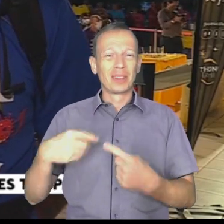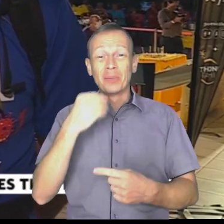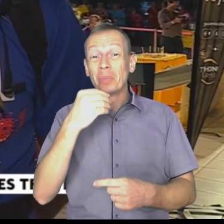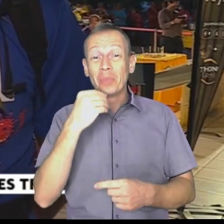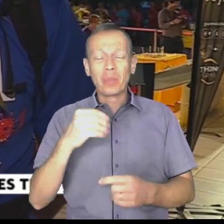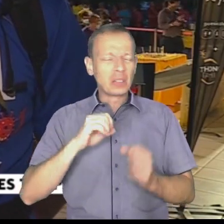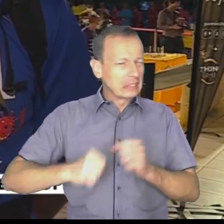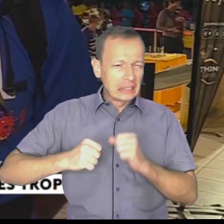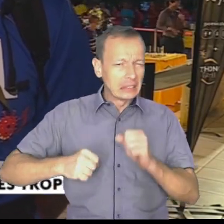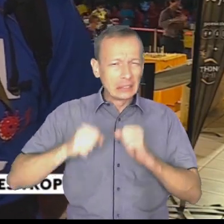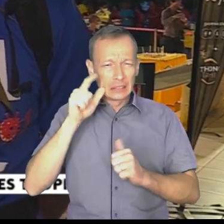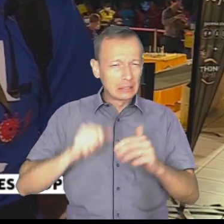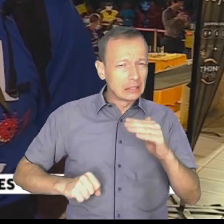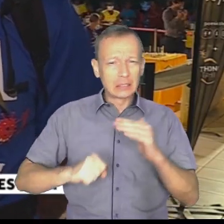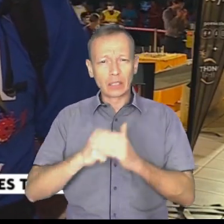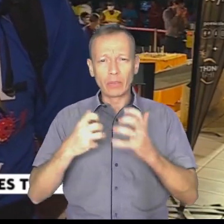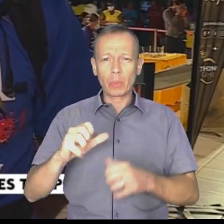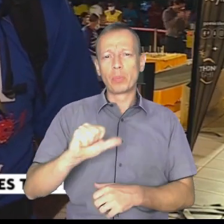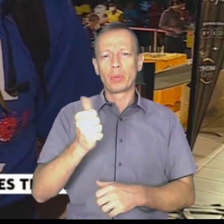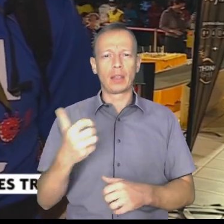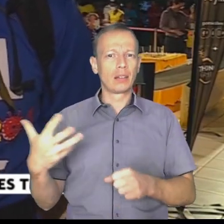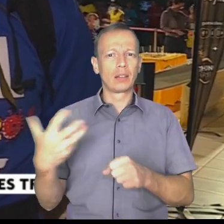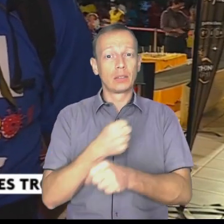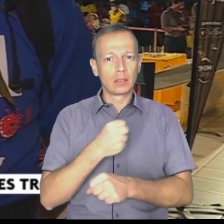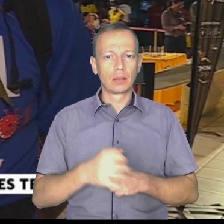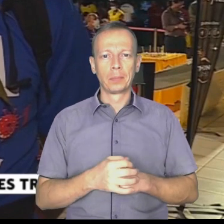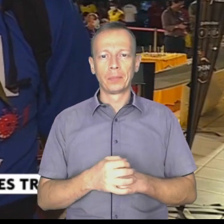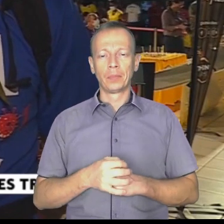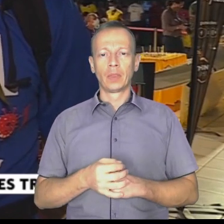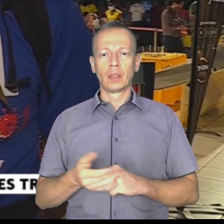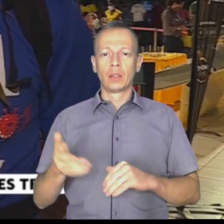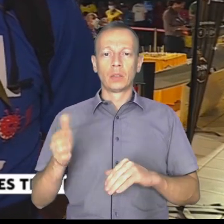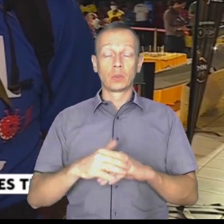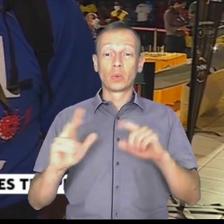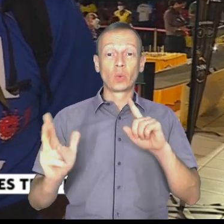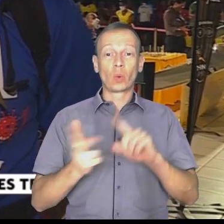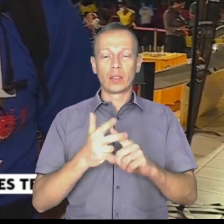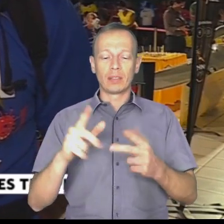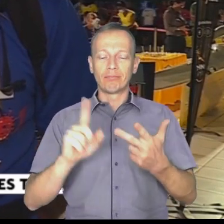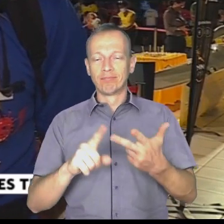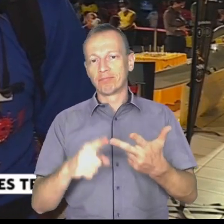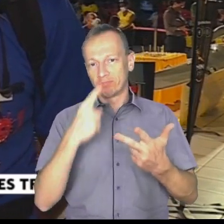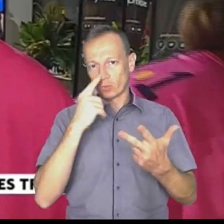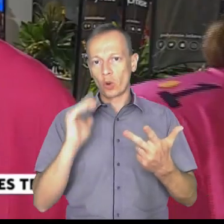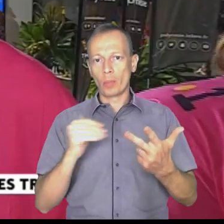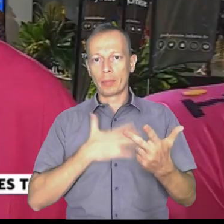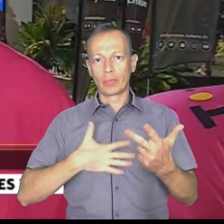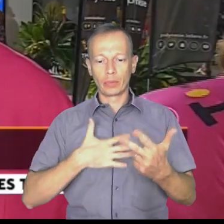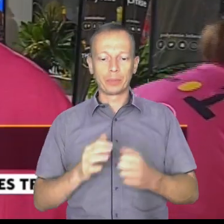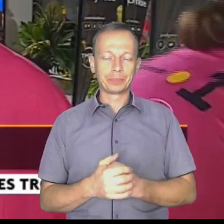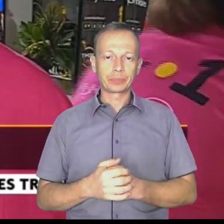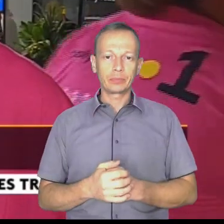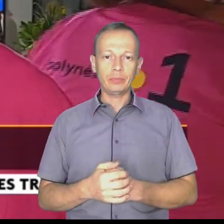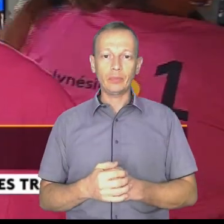même. On voulait aller chercher la première place au top 40. Bon, on est arrivé 3e, mais satisfaisant quand même, quoi. À 2 km